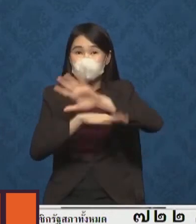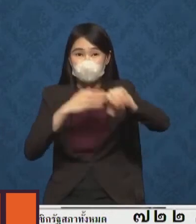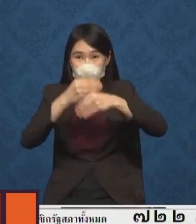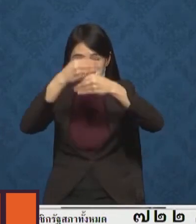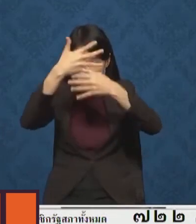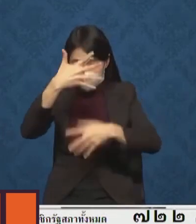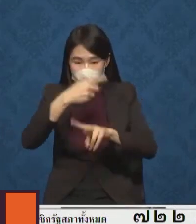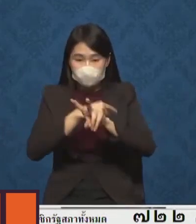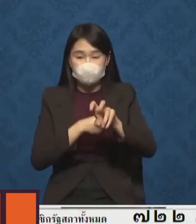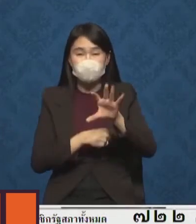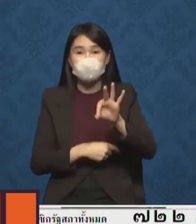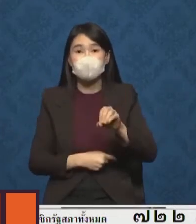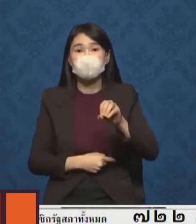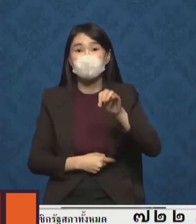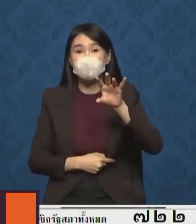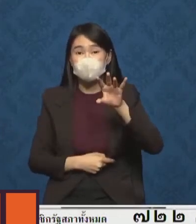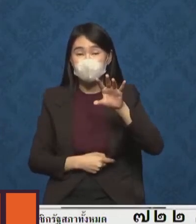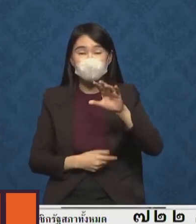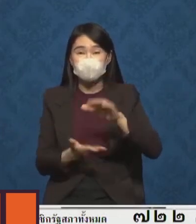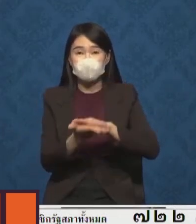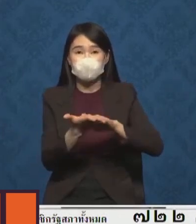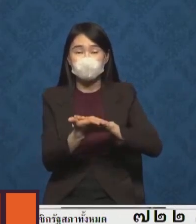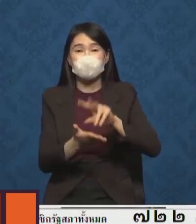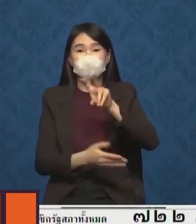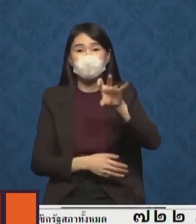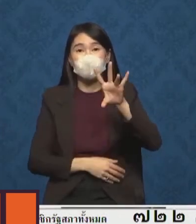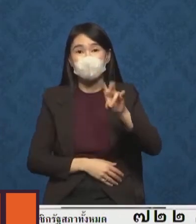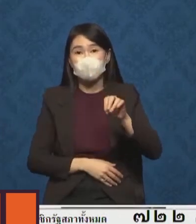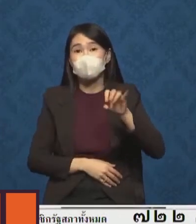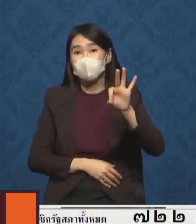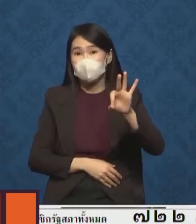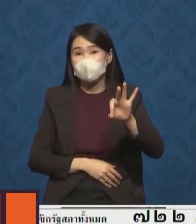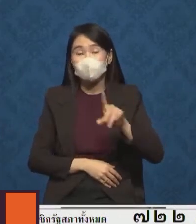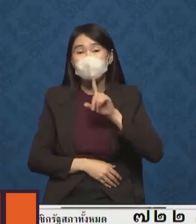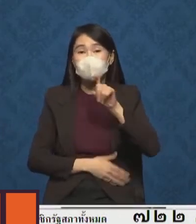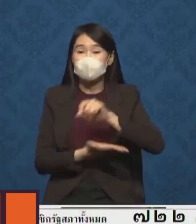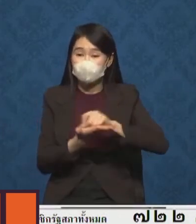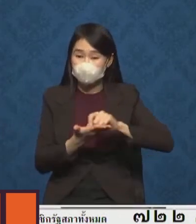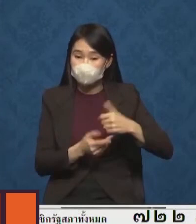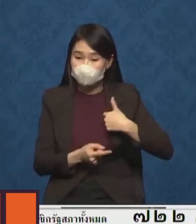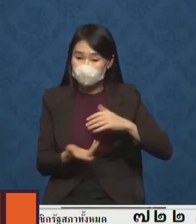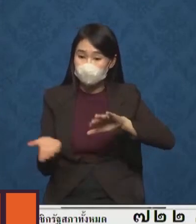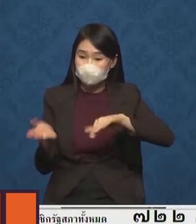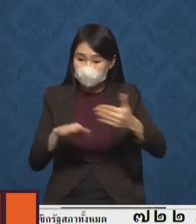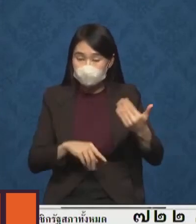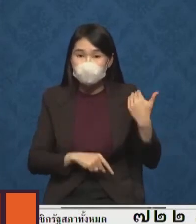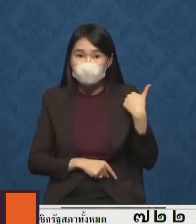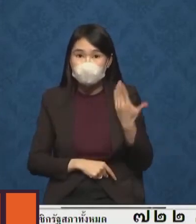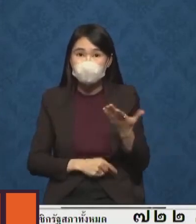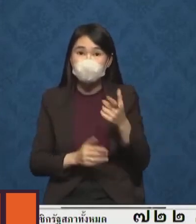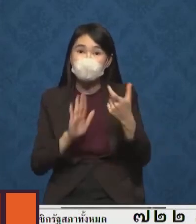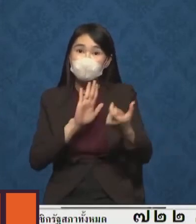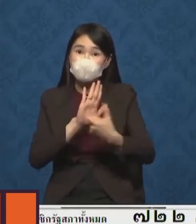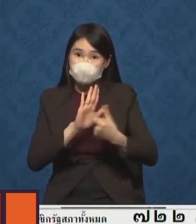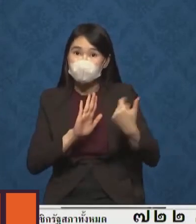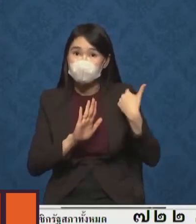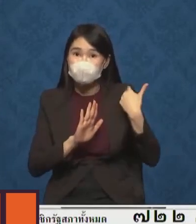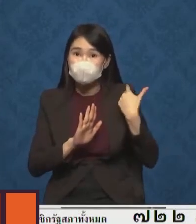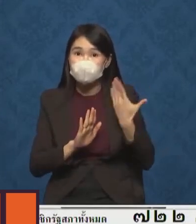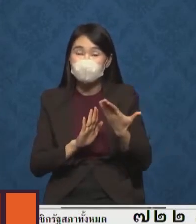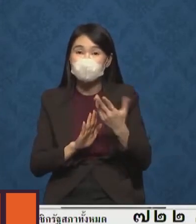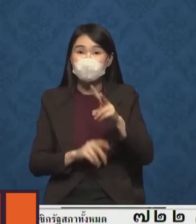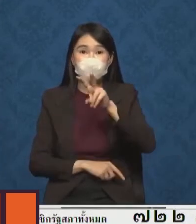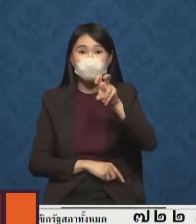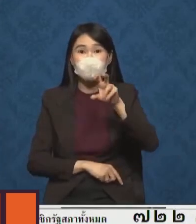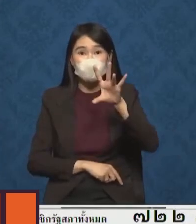279 มาตราเขียนไ้ตรงใดครั ให้ยุปพัก 279